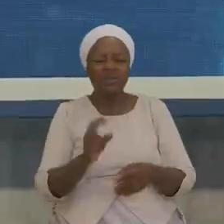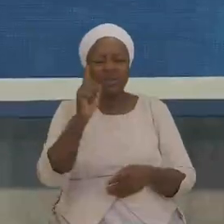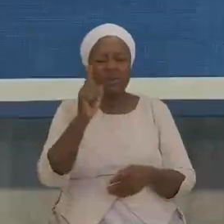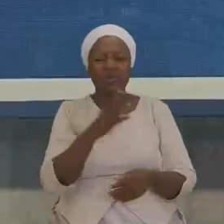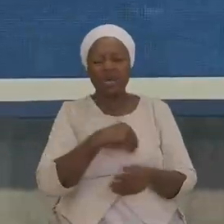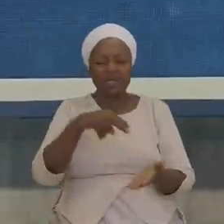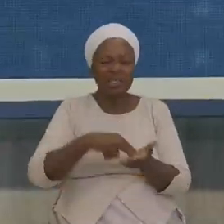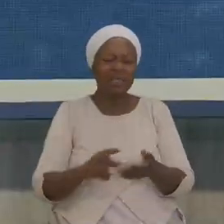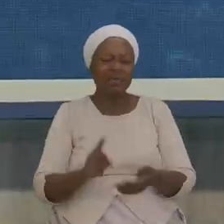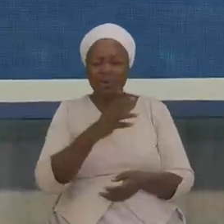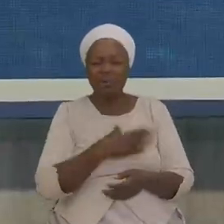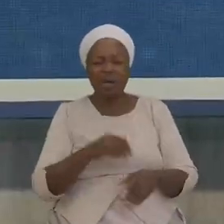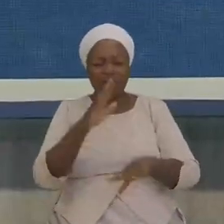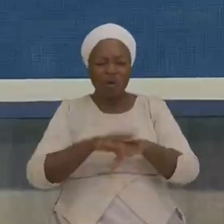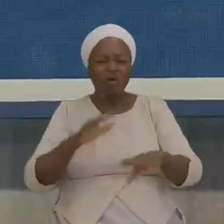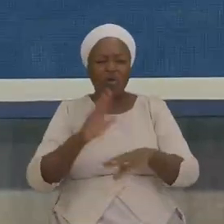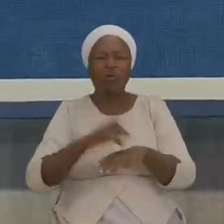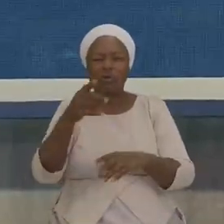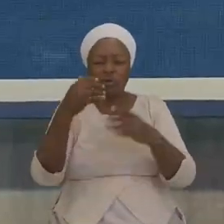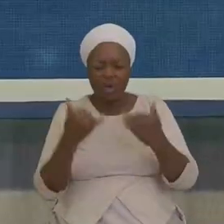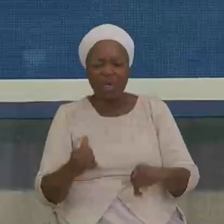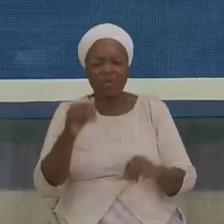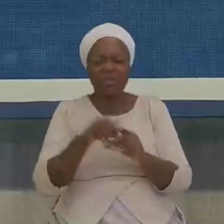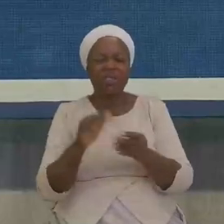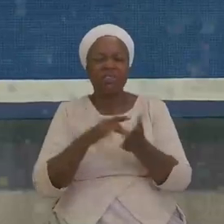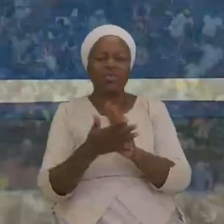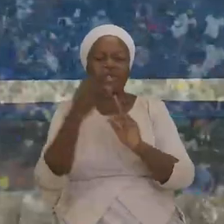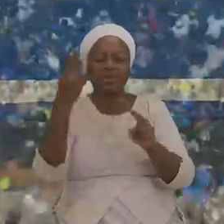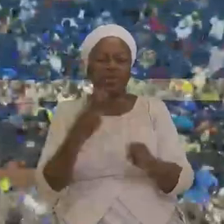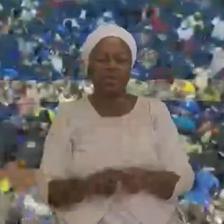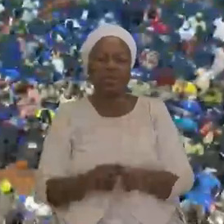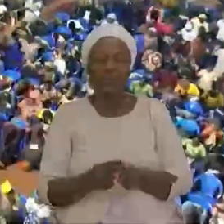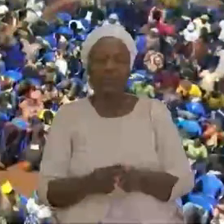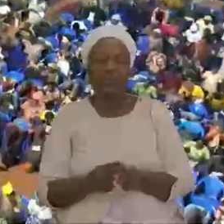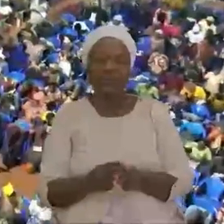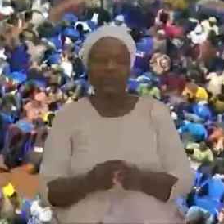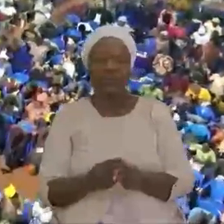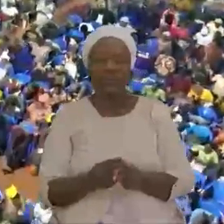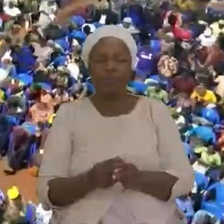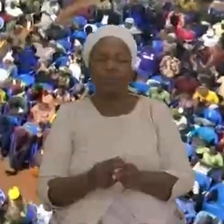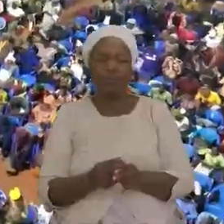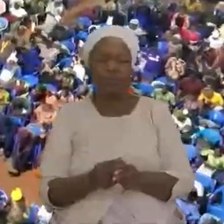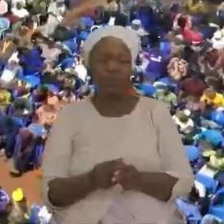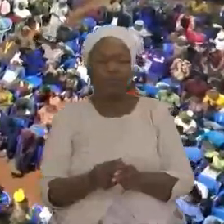Sauve ceux qui lèvent la main, qui invoquent ton nom maintenant au nom de Jésus.